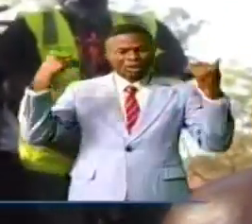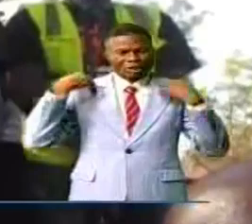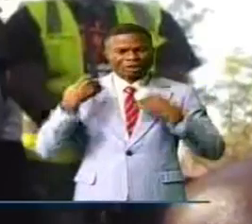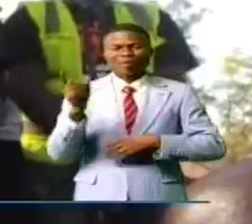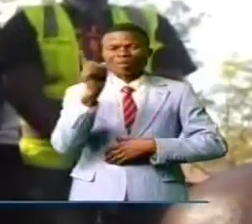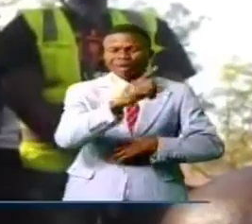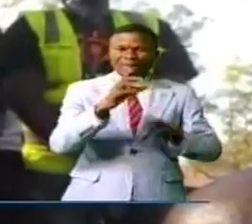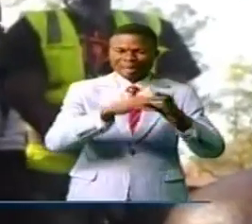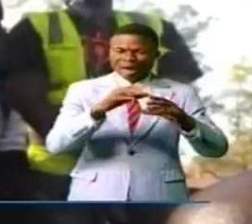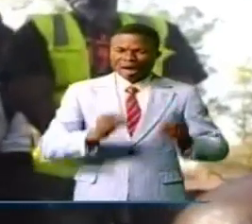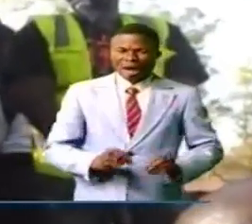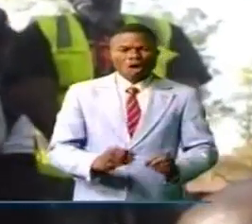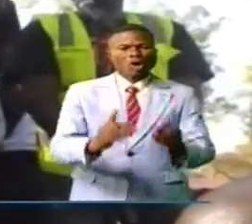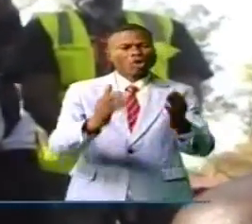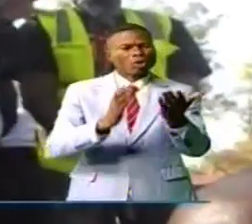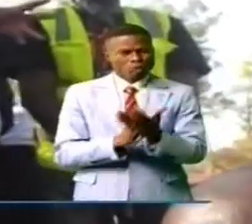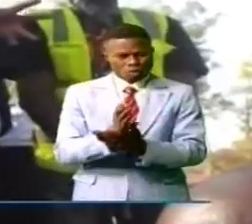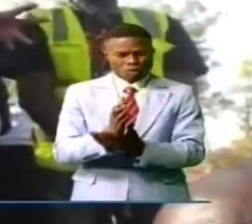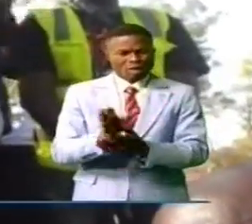la discipline.